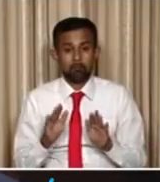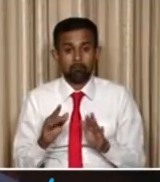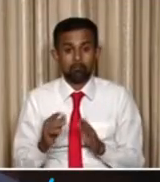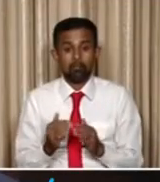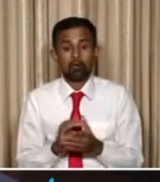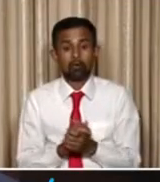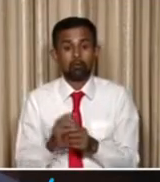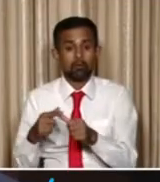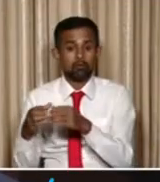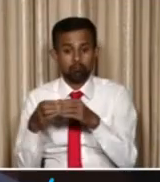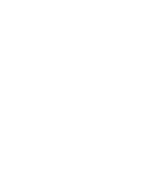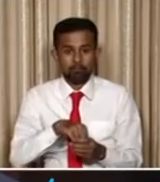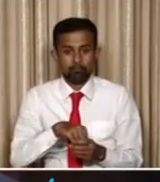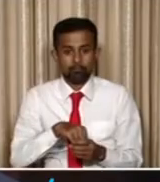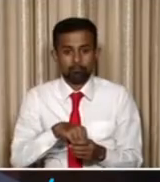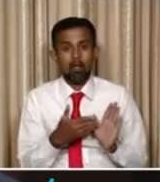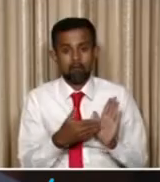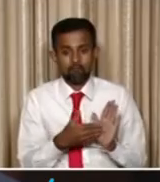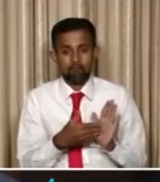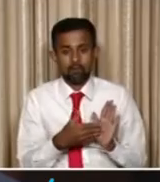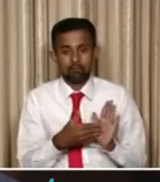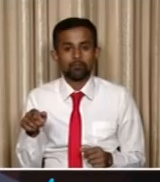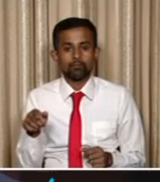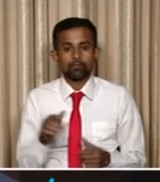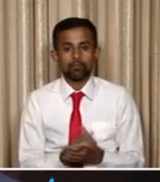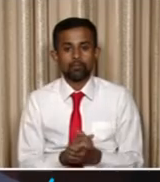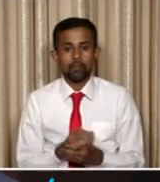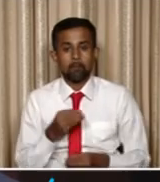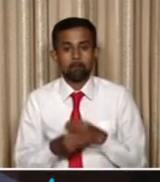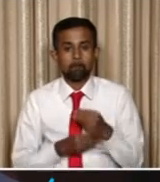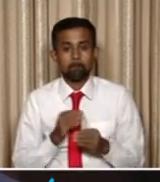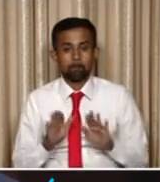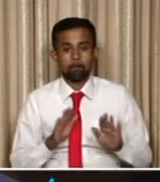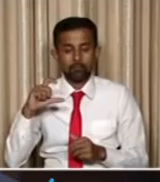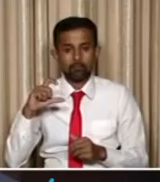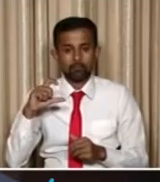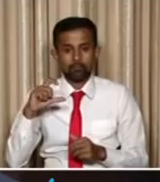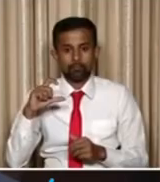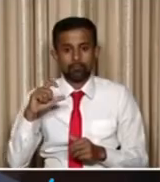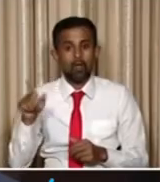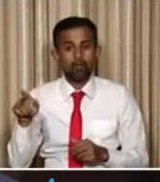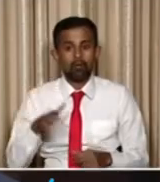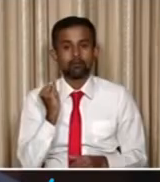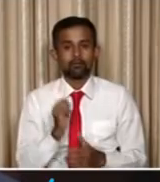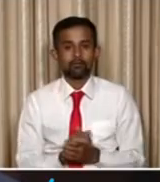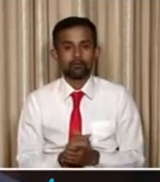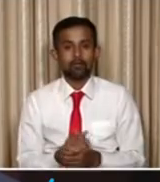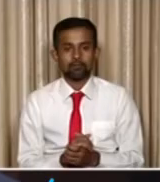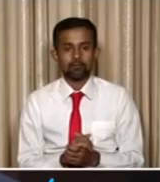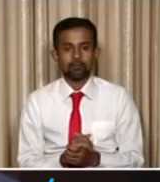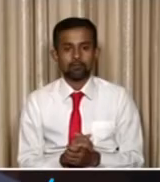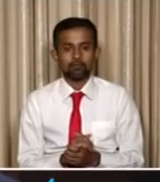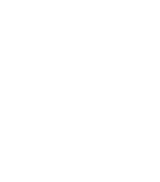කන්සල්ටන්සි ඒජන්සි එකක් හැටියට පත් කරන්නයි කියන කාරණාව තියෙනවා. දැන් කවුද මේ බිස්නස් මැනේජ්මන්ට් ස්කූල් ඔෆ් කොලඹෝ එකේ කවුද ඒකේ ප්‍රධාන නිලධාරියා? කවුද